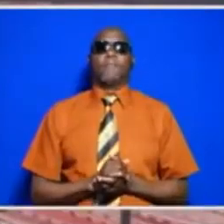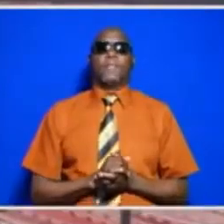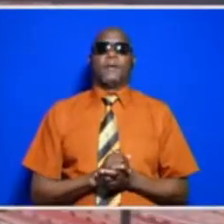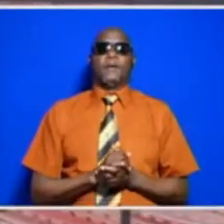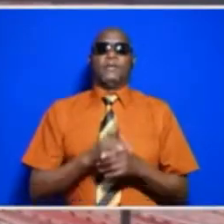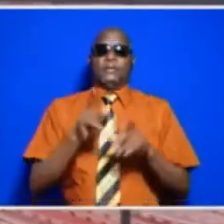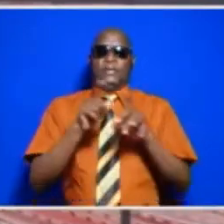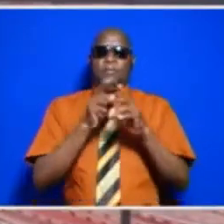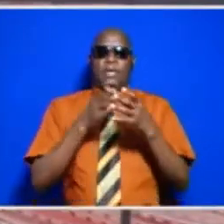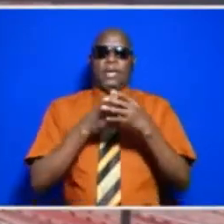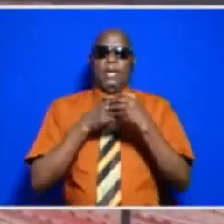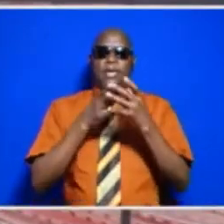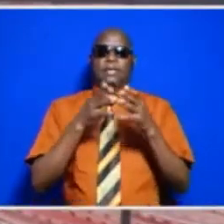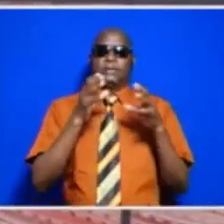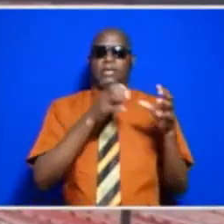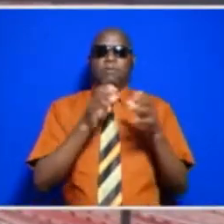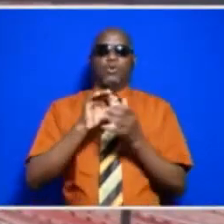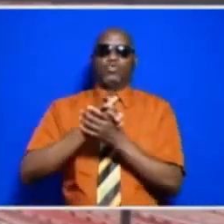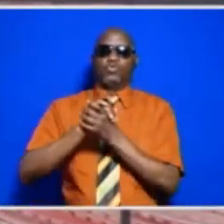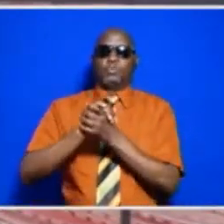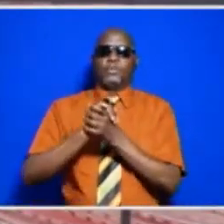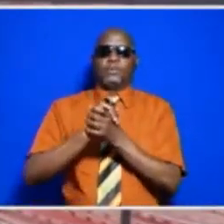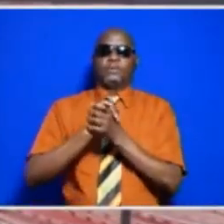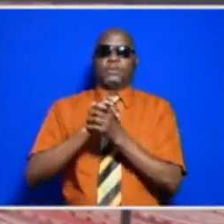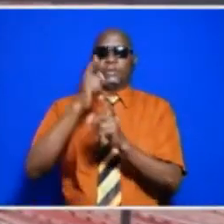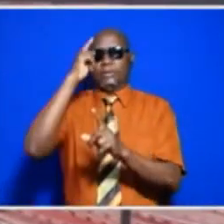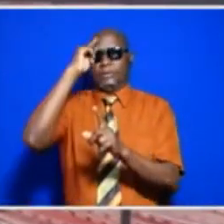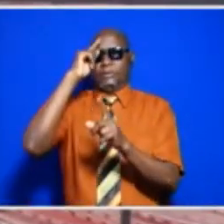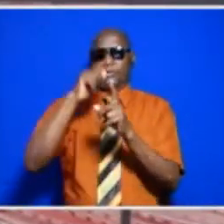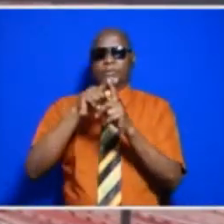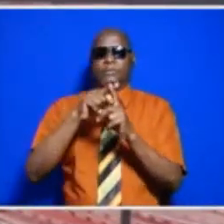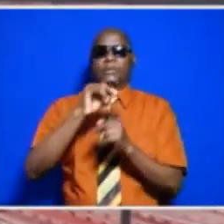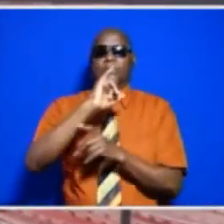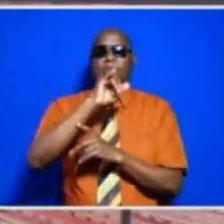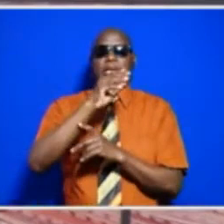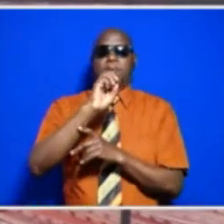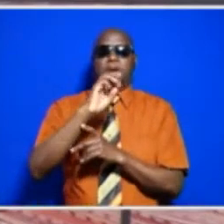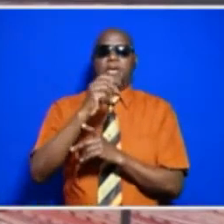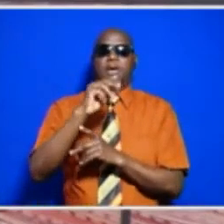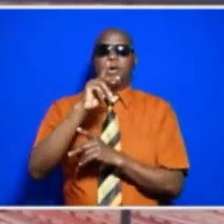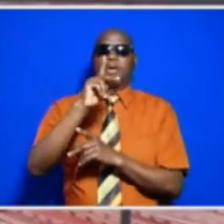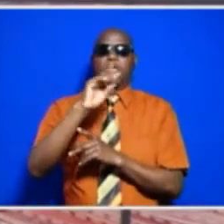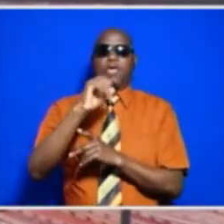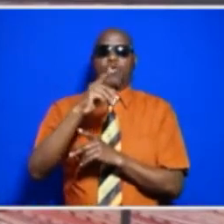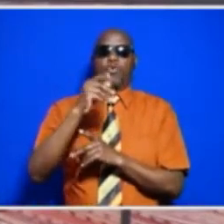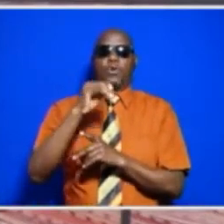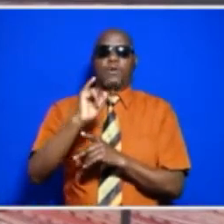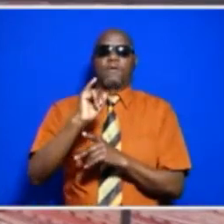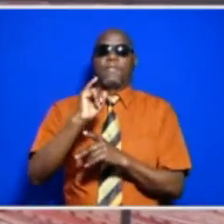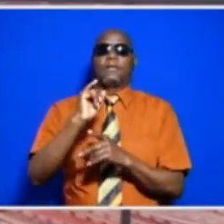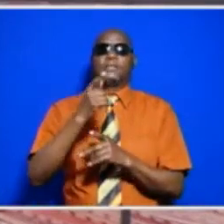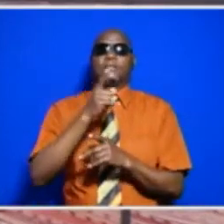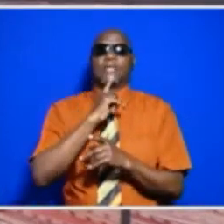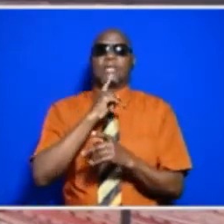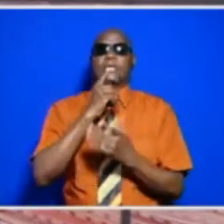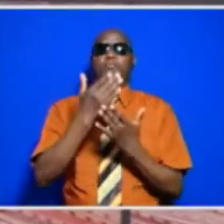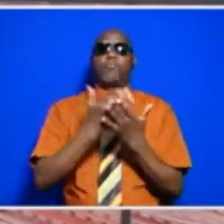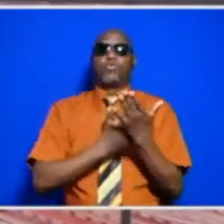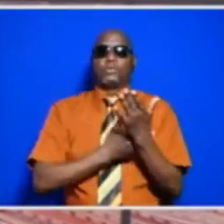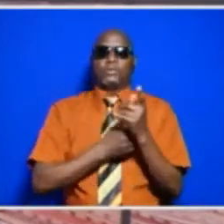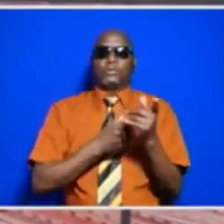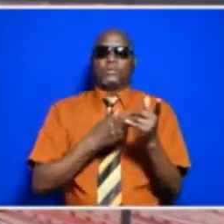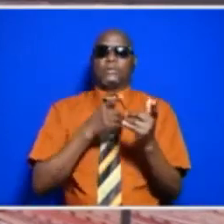Mtazamaji, viongozi wa chama cha Jubilee wanaogemea mrengo wake Jeremiah Kioni wamekashifu ripoti iliyotolewa